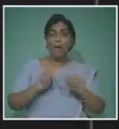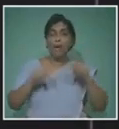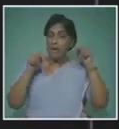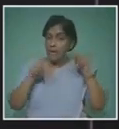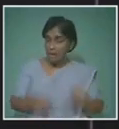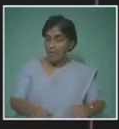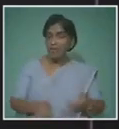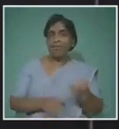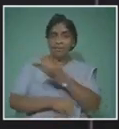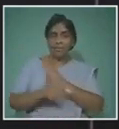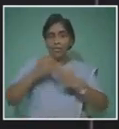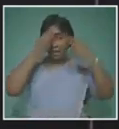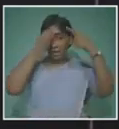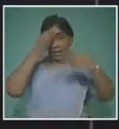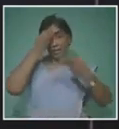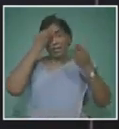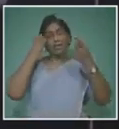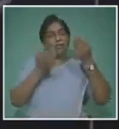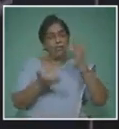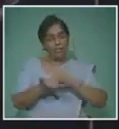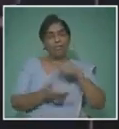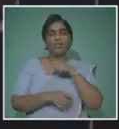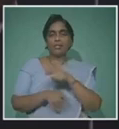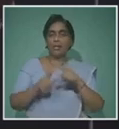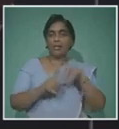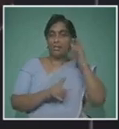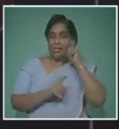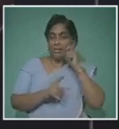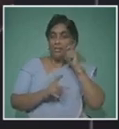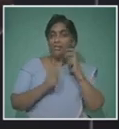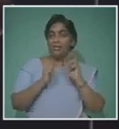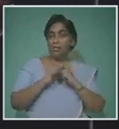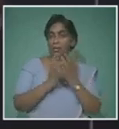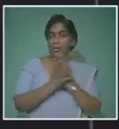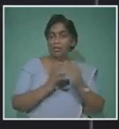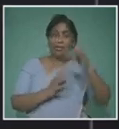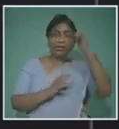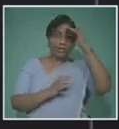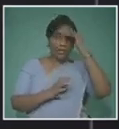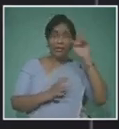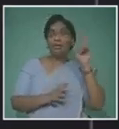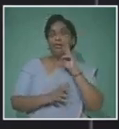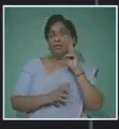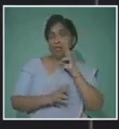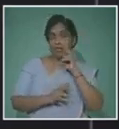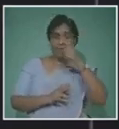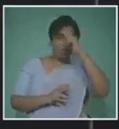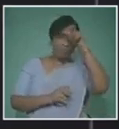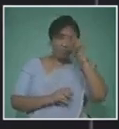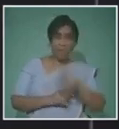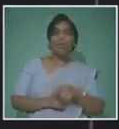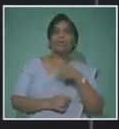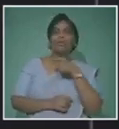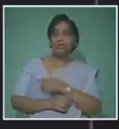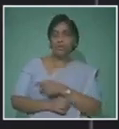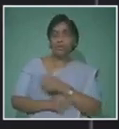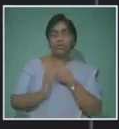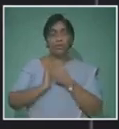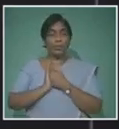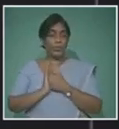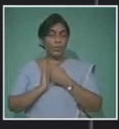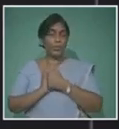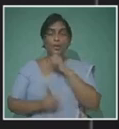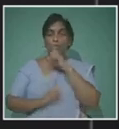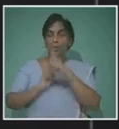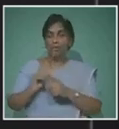මේ අය දෙවෙනි වතාවටත් මේ රටේ ත්‍රස්තවාදීන්ගෙන් බේරගත්තු නායකයා රනිල් වික්‍රමසිංහ මහත්මයා කියලා ඒගොල්ල ගුණවර්ණනා